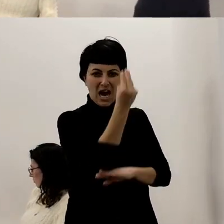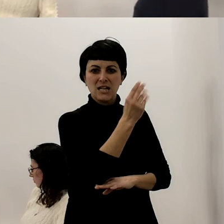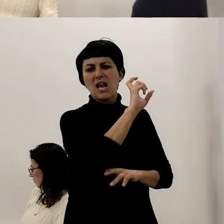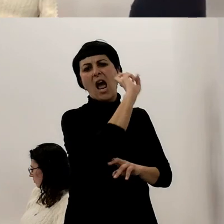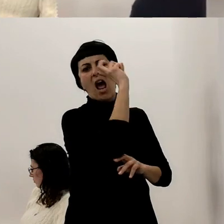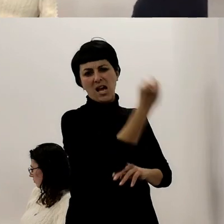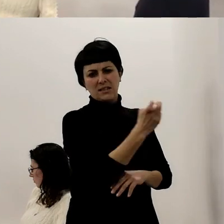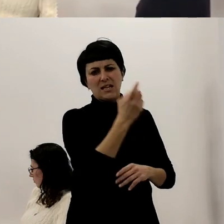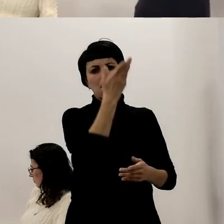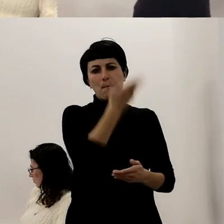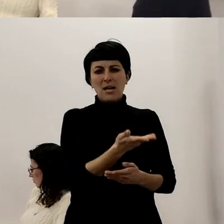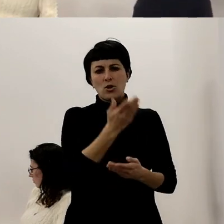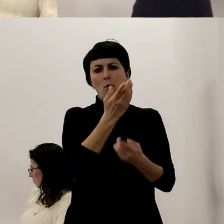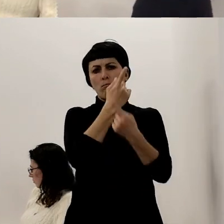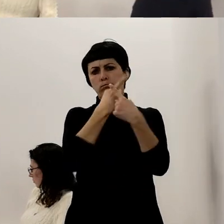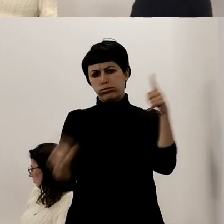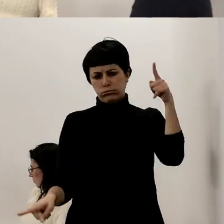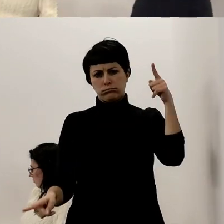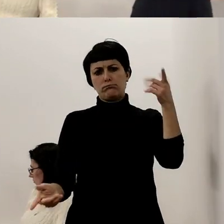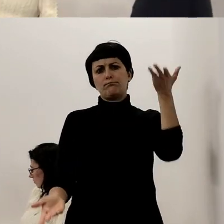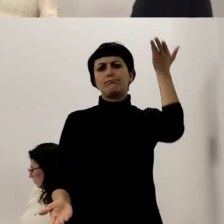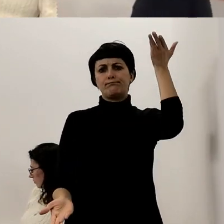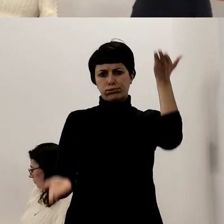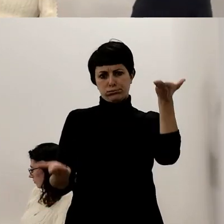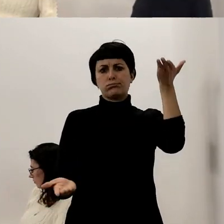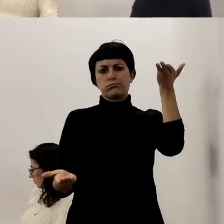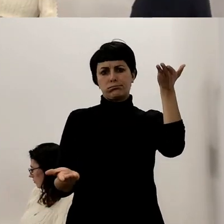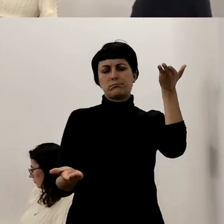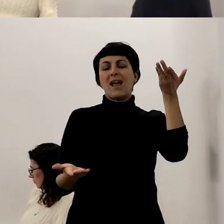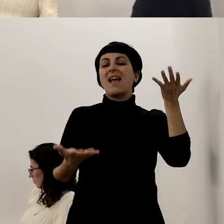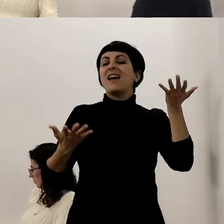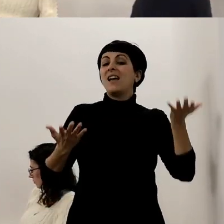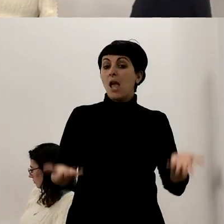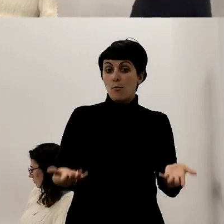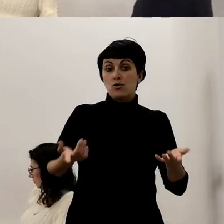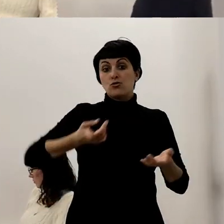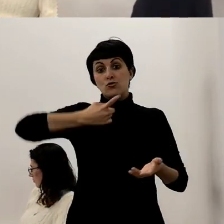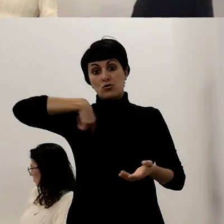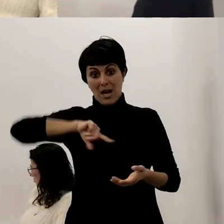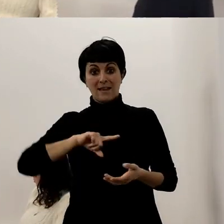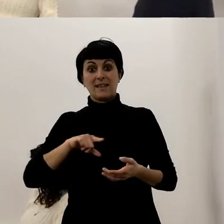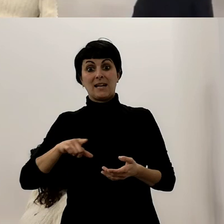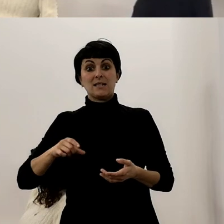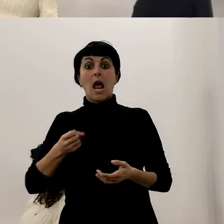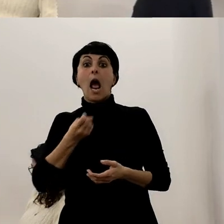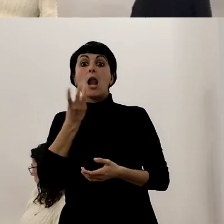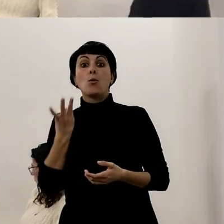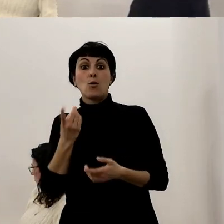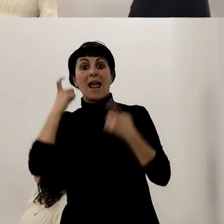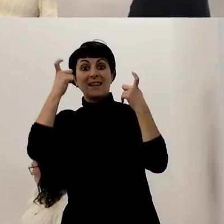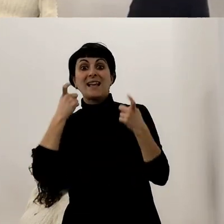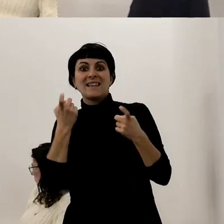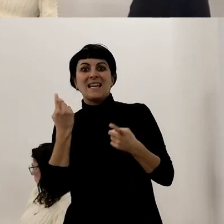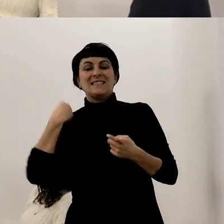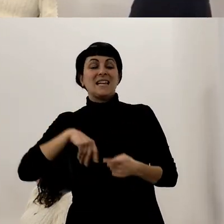realment, crec que són diverses integrants de la colla que també hem intentat portar les altres parelles de